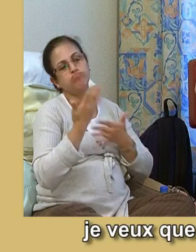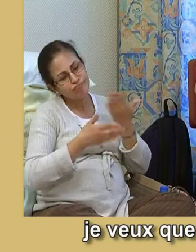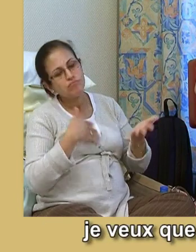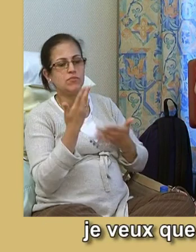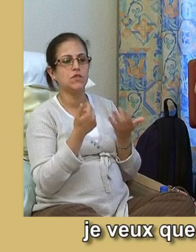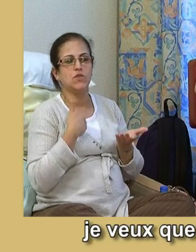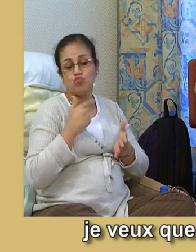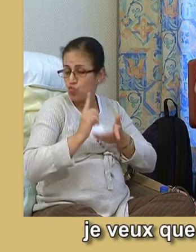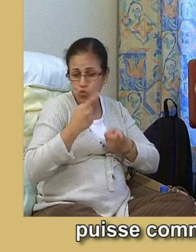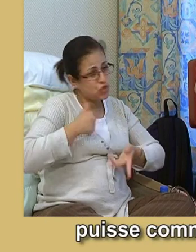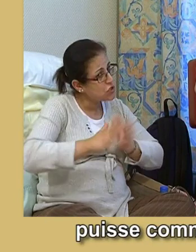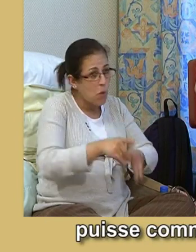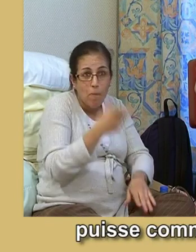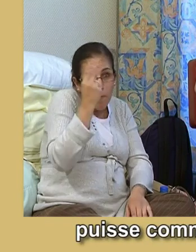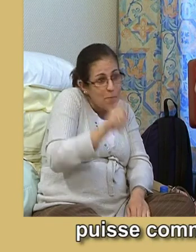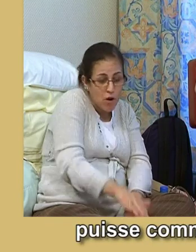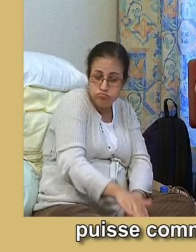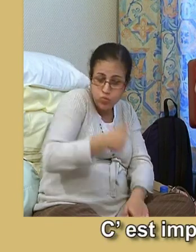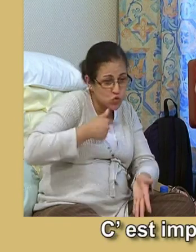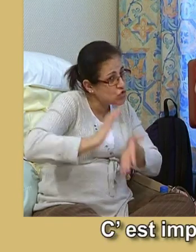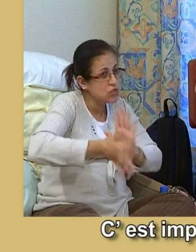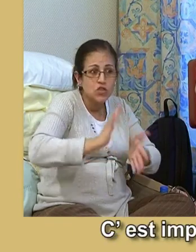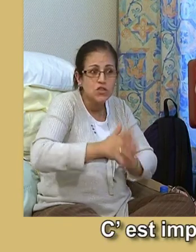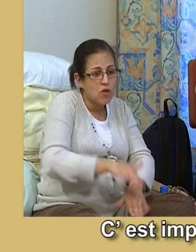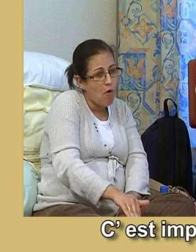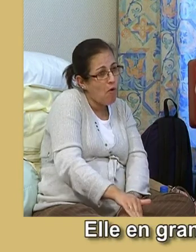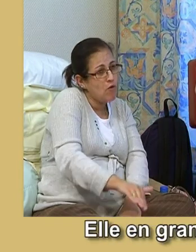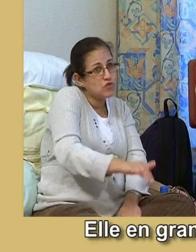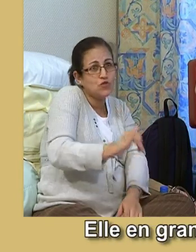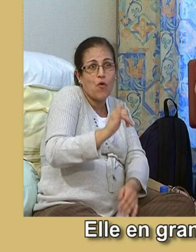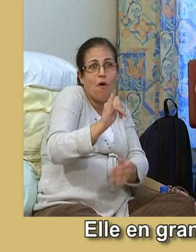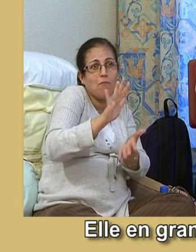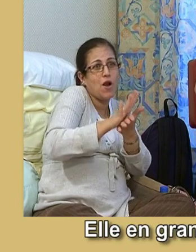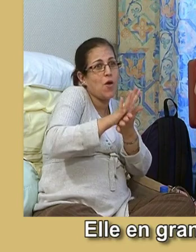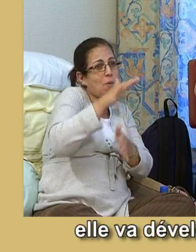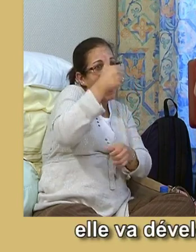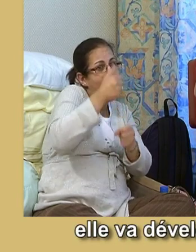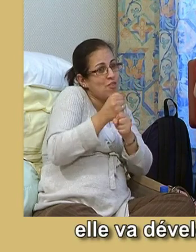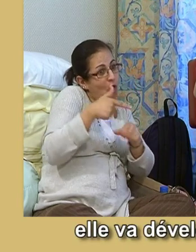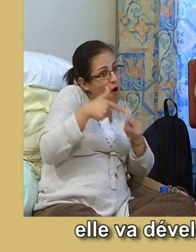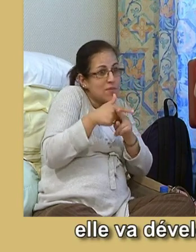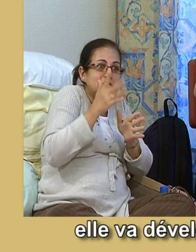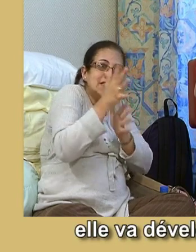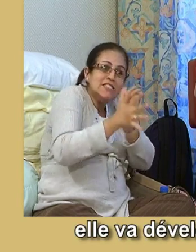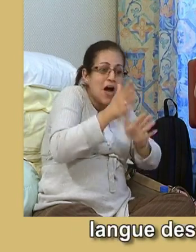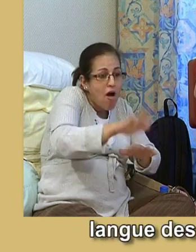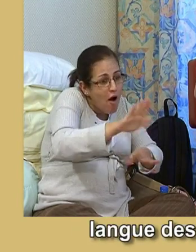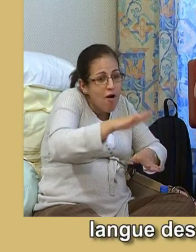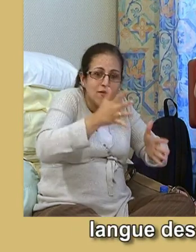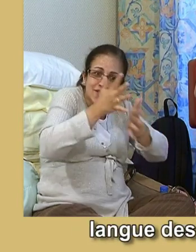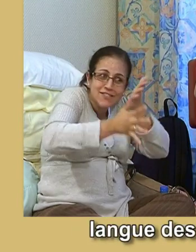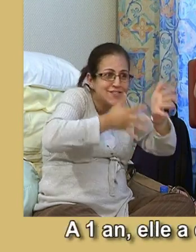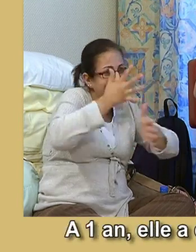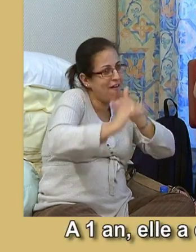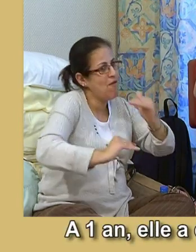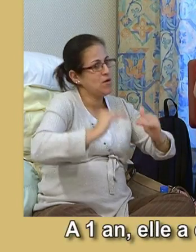puis, c'est important, même si c'est à l'oral, qu'il communique lui aussi. Puis en grandissant, elle va développer sa langue des signes. À 1 an, elle a commencé